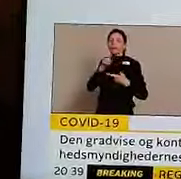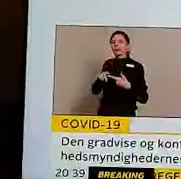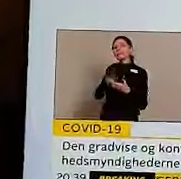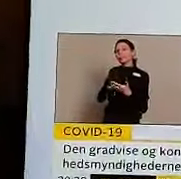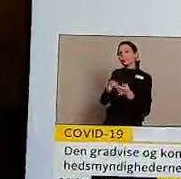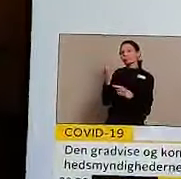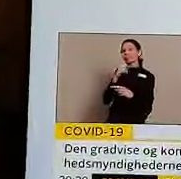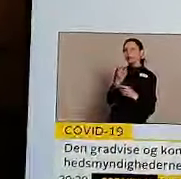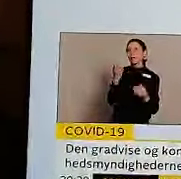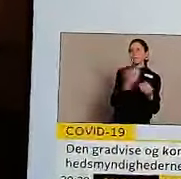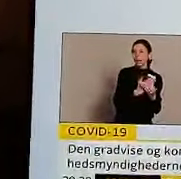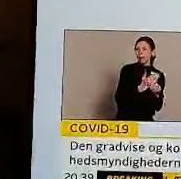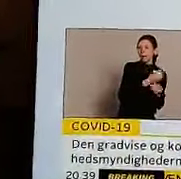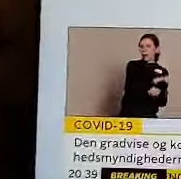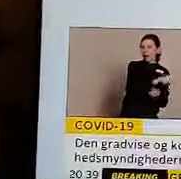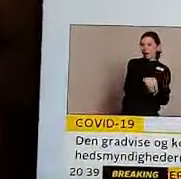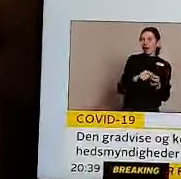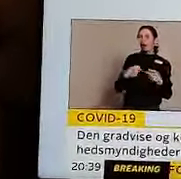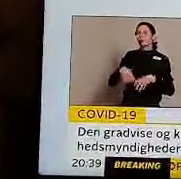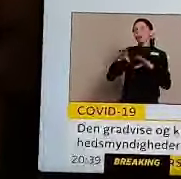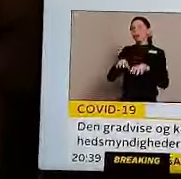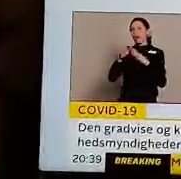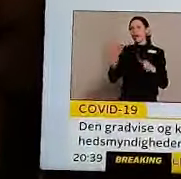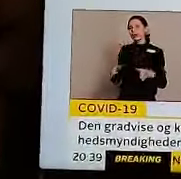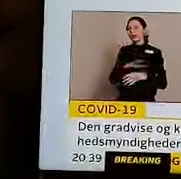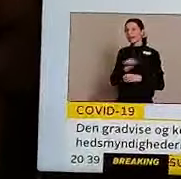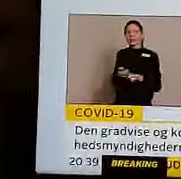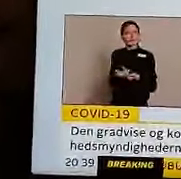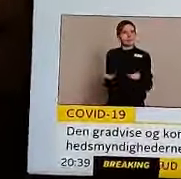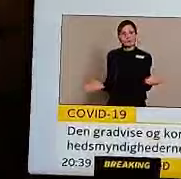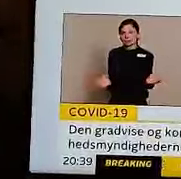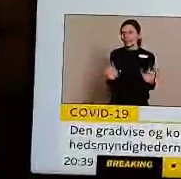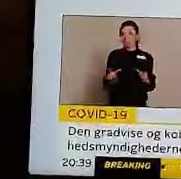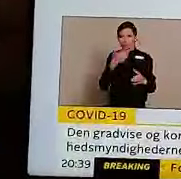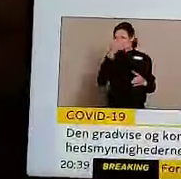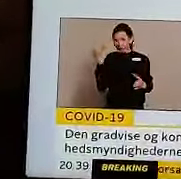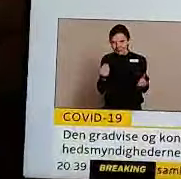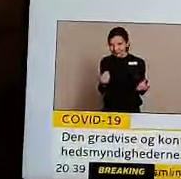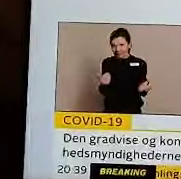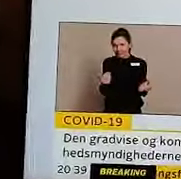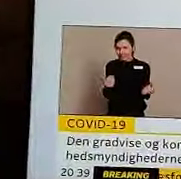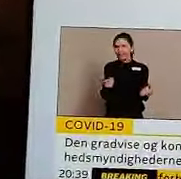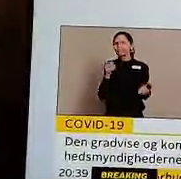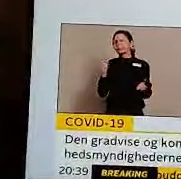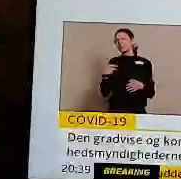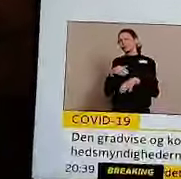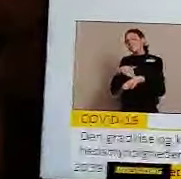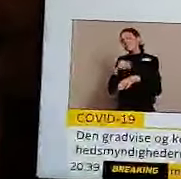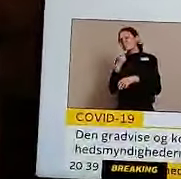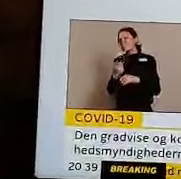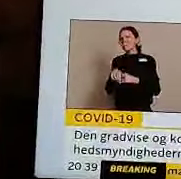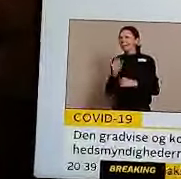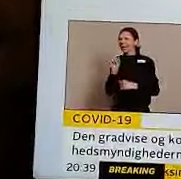قانون الحجر الصحي بتعرضه يعني حصول على مخالفة